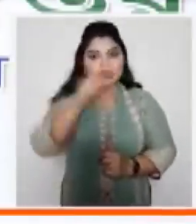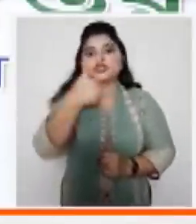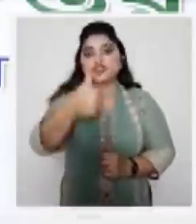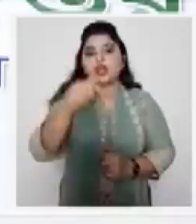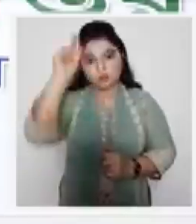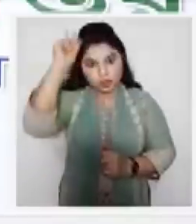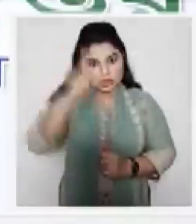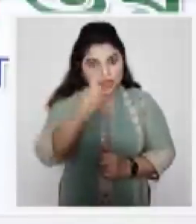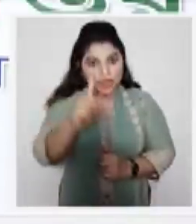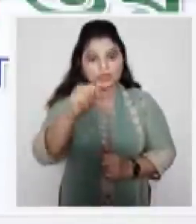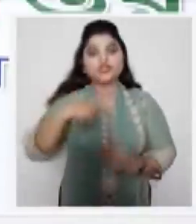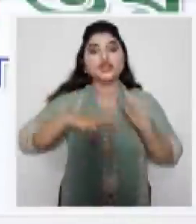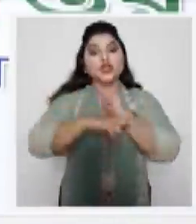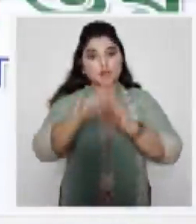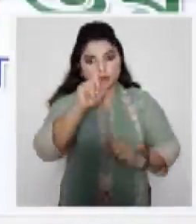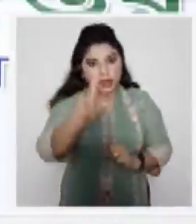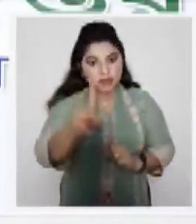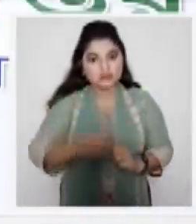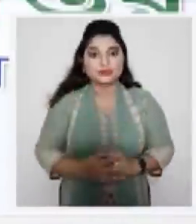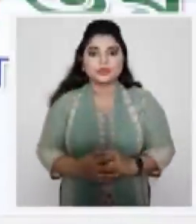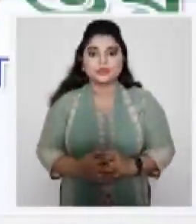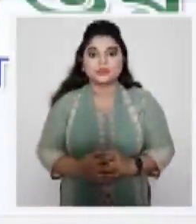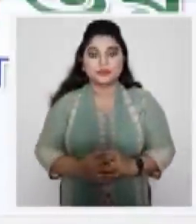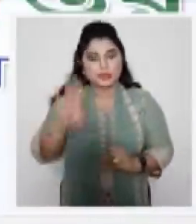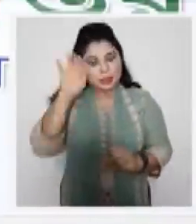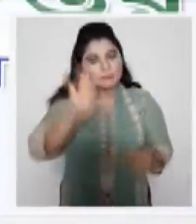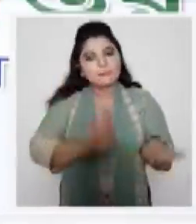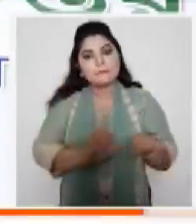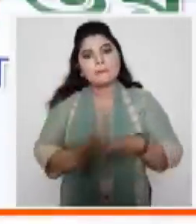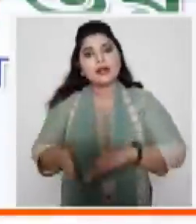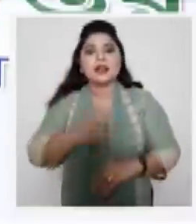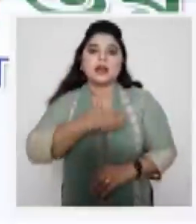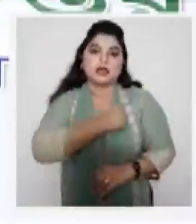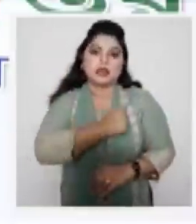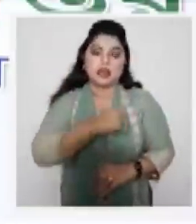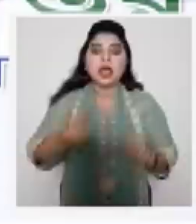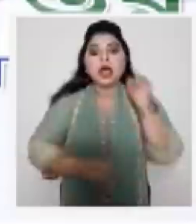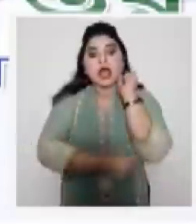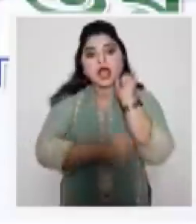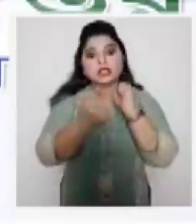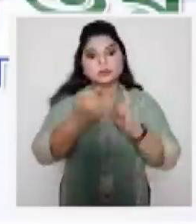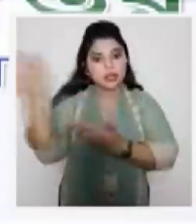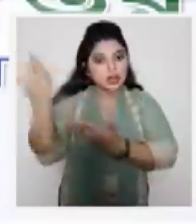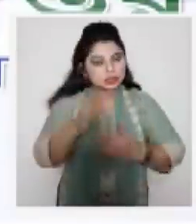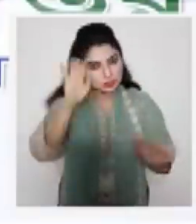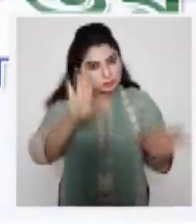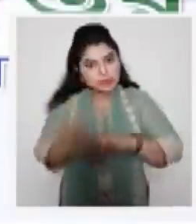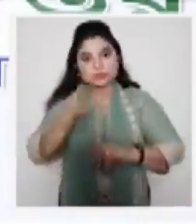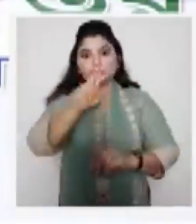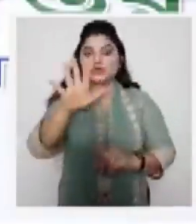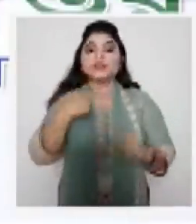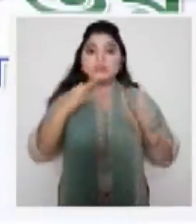বিভাগে ঢাকা বিভাগ 18 জন, চট্টগ্রাম 12 জন, সিলেট 6 জন, বরিশাল 1 জন, রংপুর 1 জন মৃত্যুবরণ